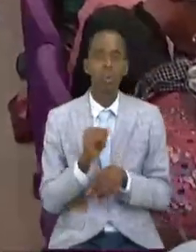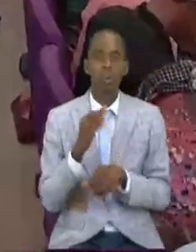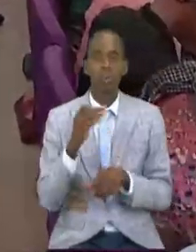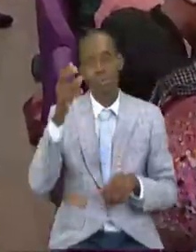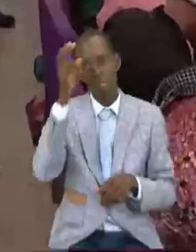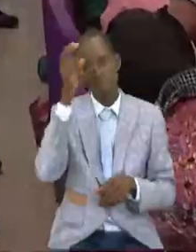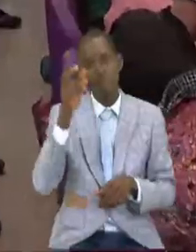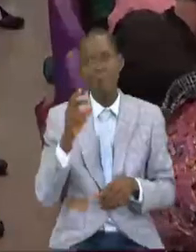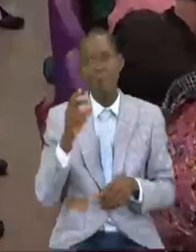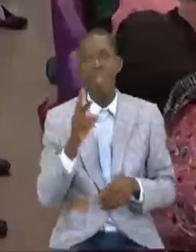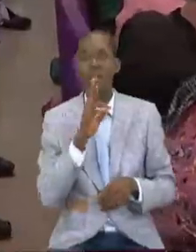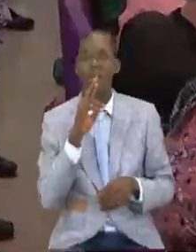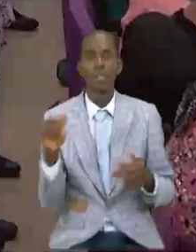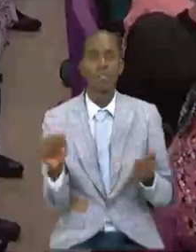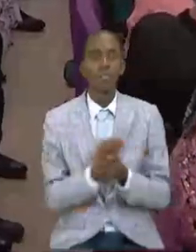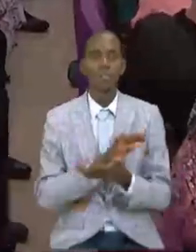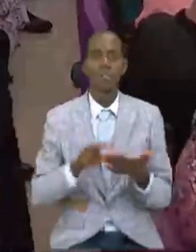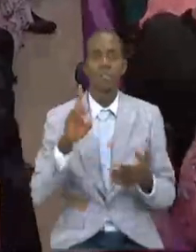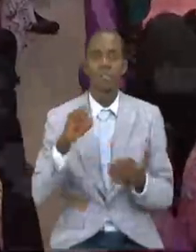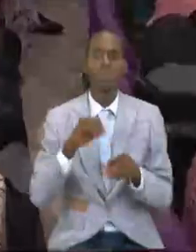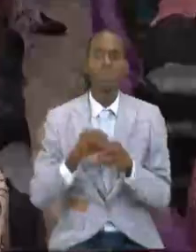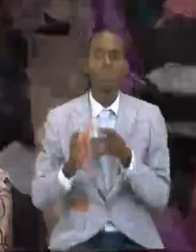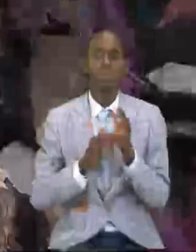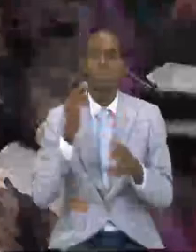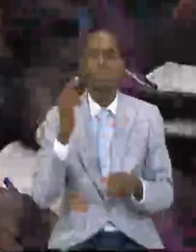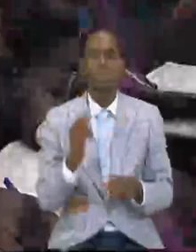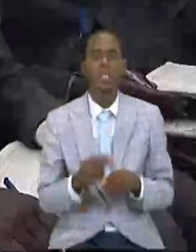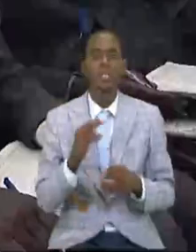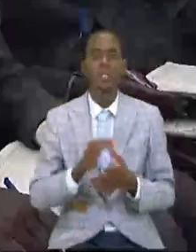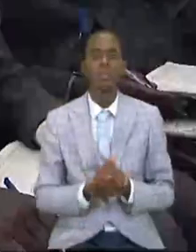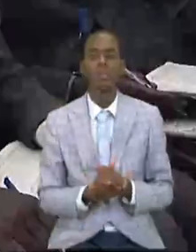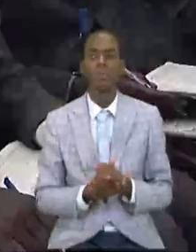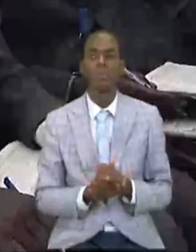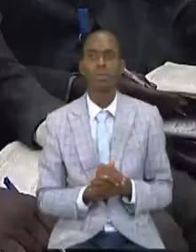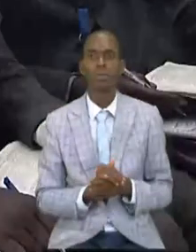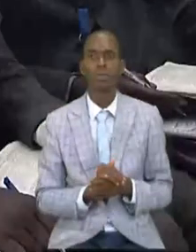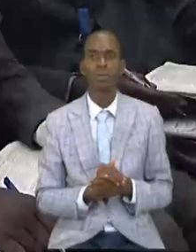œuvres du diable sont détruites au nom de Jésus-Christ.